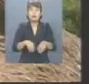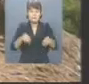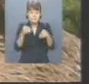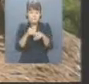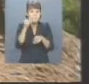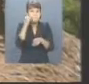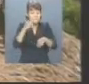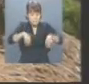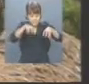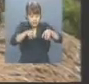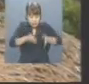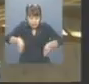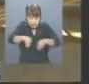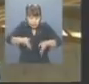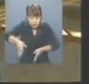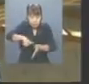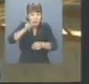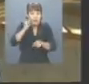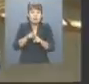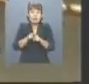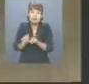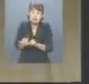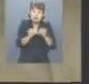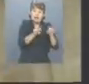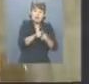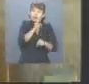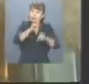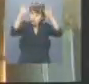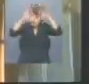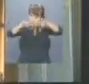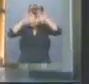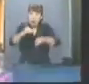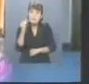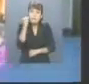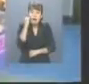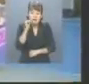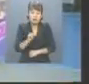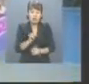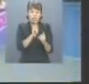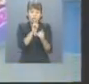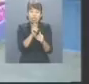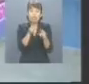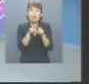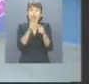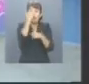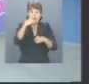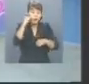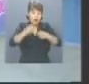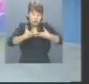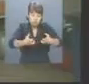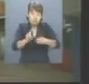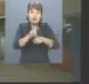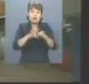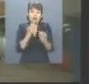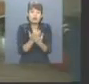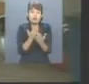เตรียมย้ายออกเช่นกันหากฝนตกลงมาต่อเนื่องหลังบ้านของเขาเสียหายทั้งหลังและจนถึงขณะนี้ยังไม่มีเงินพอที่จะ